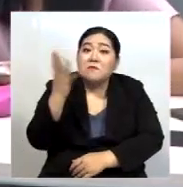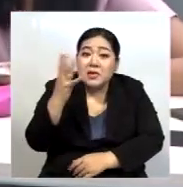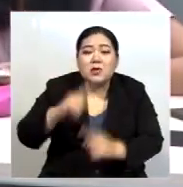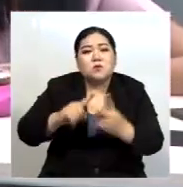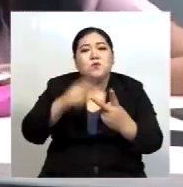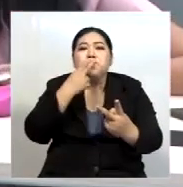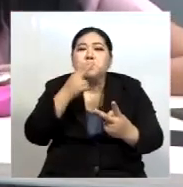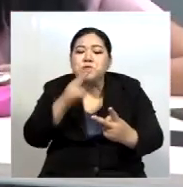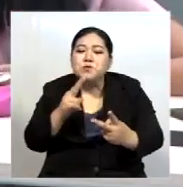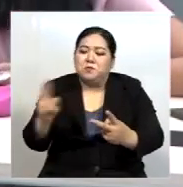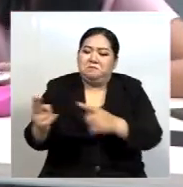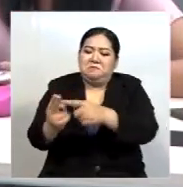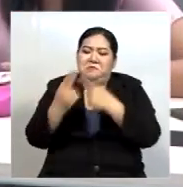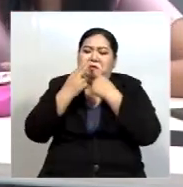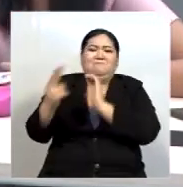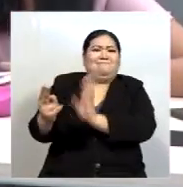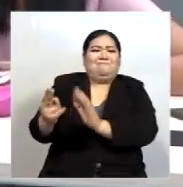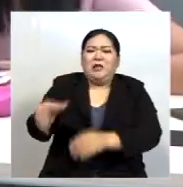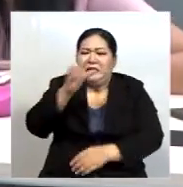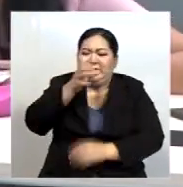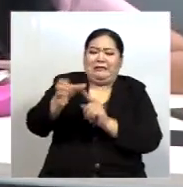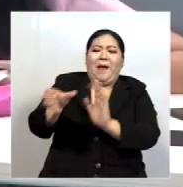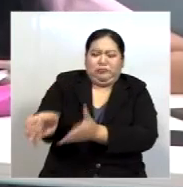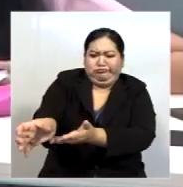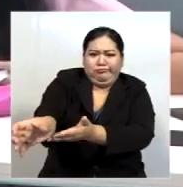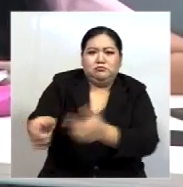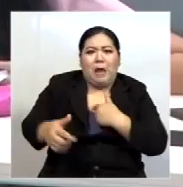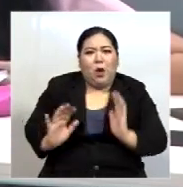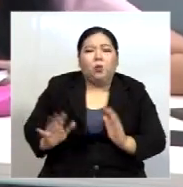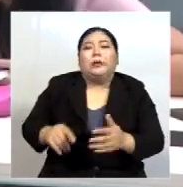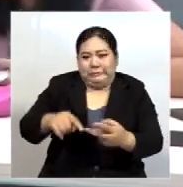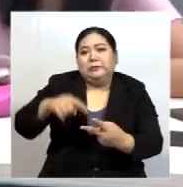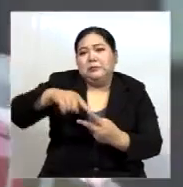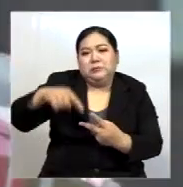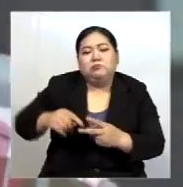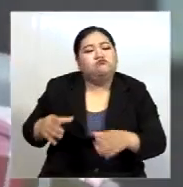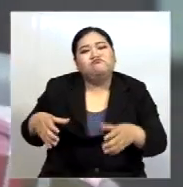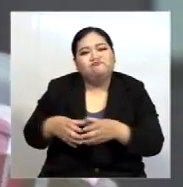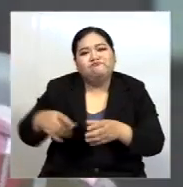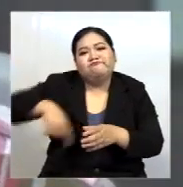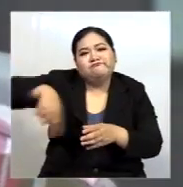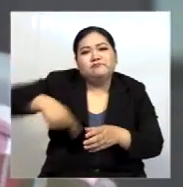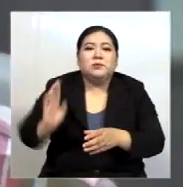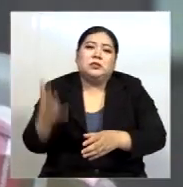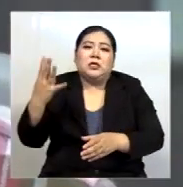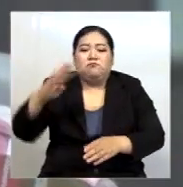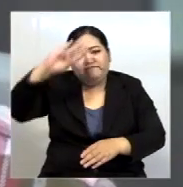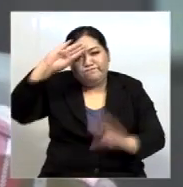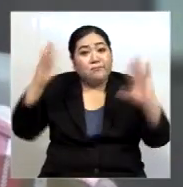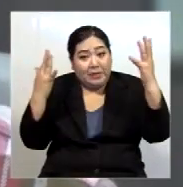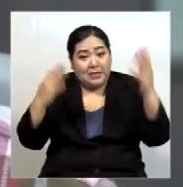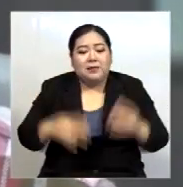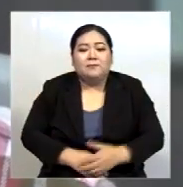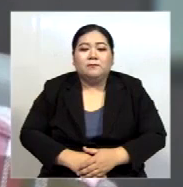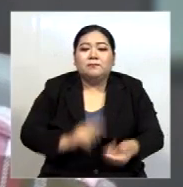ไม่ได้สูบบุหรี่มวนเดียวกันทำให้กระทรวงสาธารณสุขนะครับได้มีการติดตามครอบครัวเพื่อนๆที่ไม่ได้สังสรรค์รวมกันในกลุ่